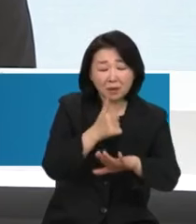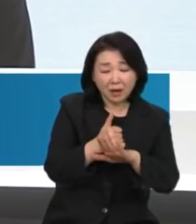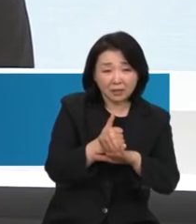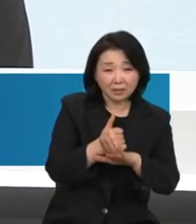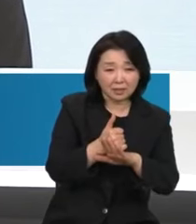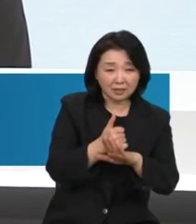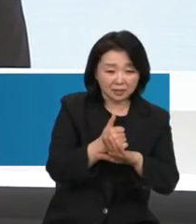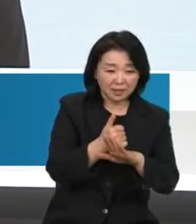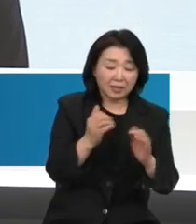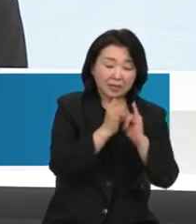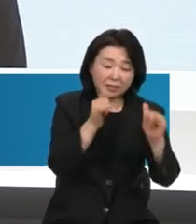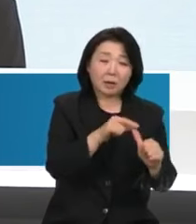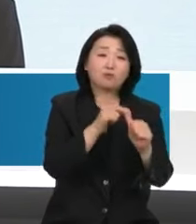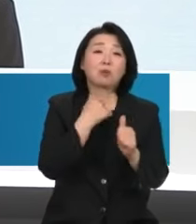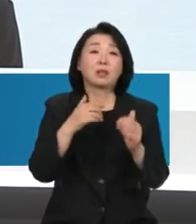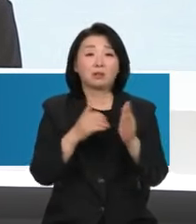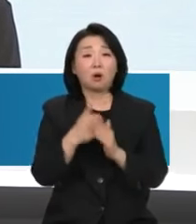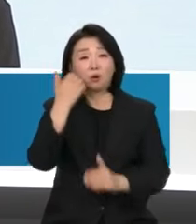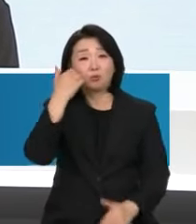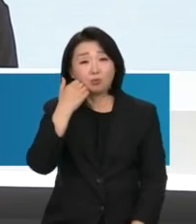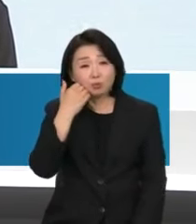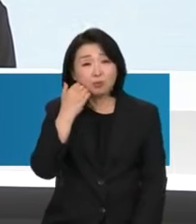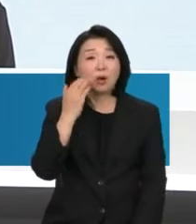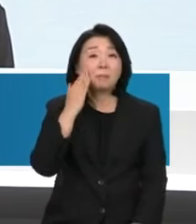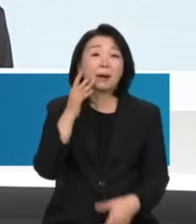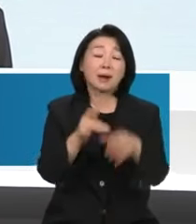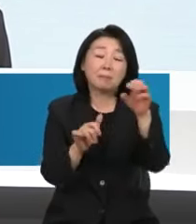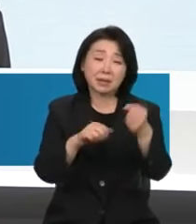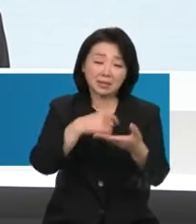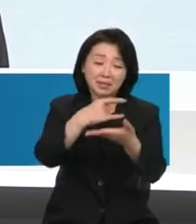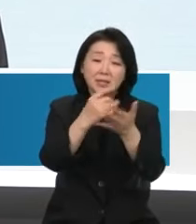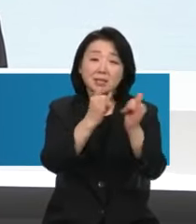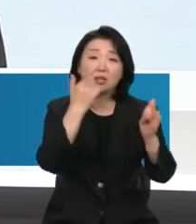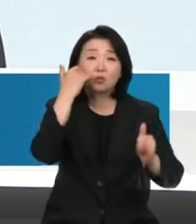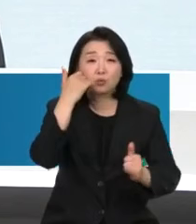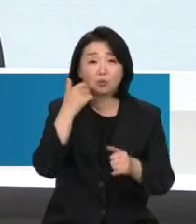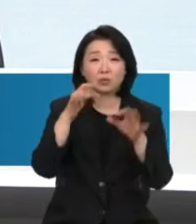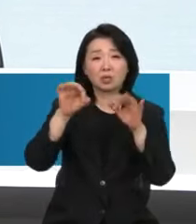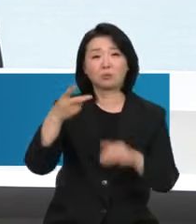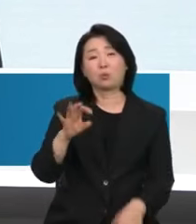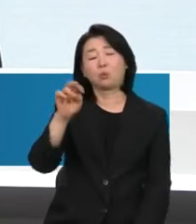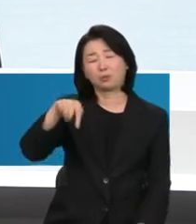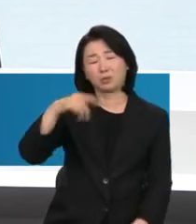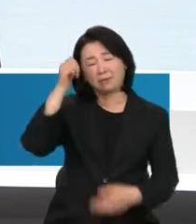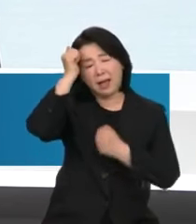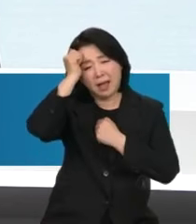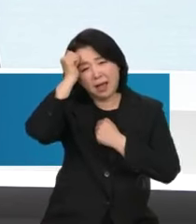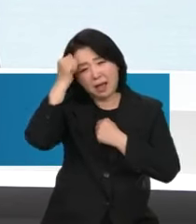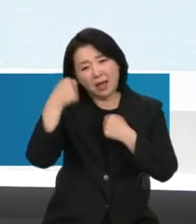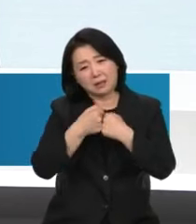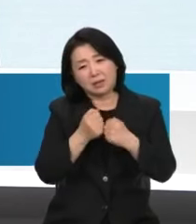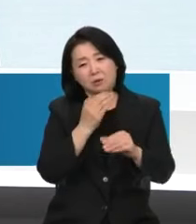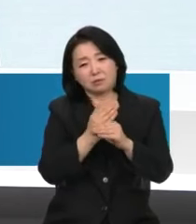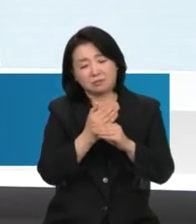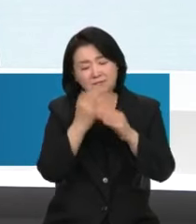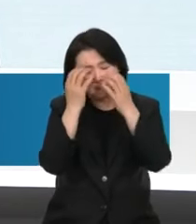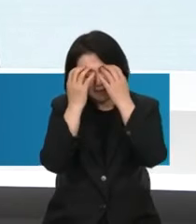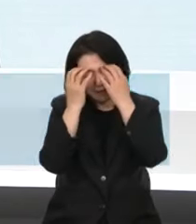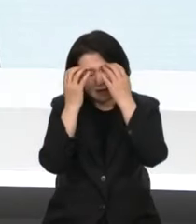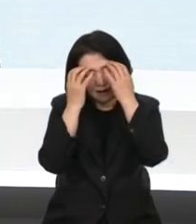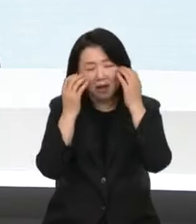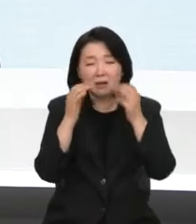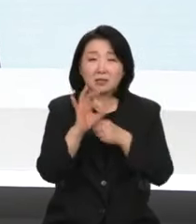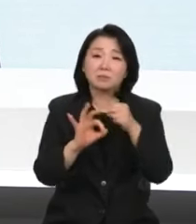있습니다. 파란 바지 의인으로 불리는 김동수 씨입니다. 김 씨 역시 트라우마와 싸우면서 고통스러운 10년을